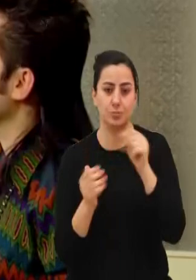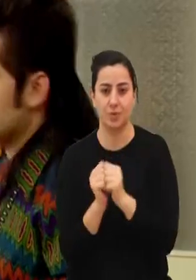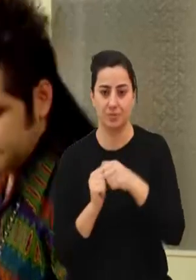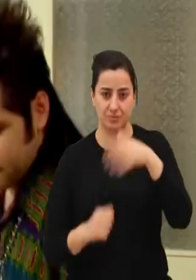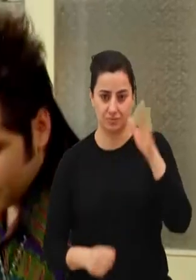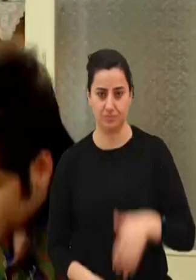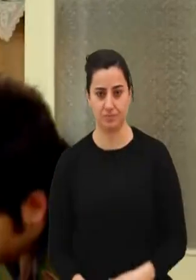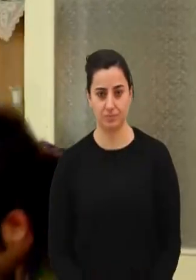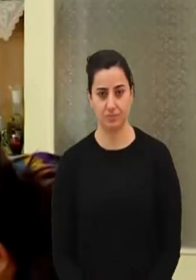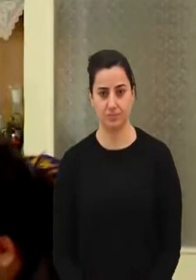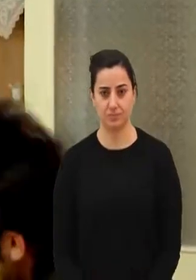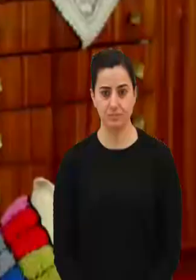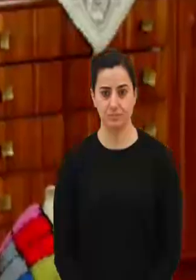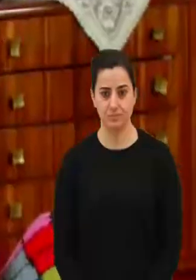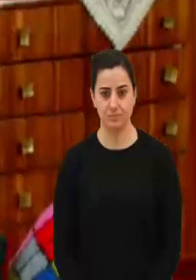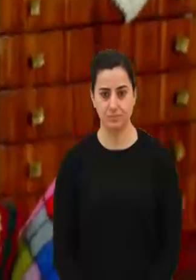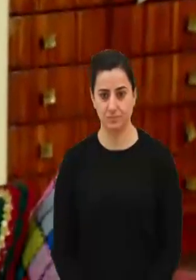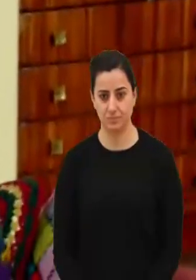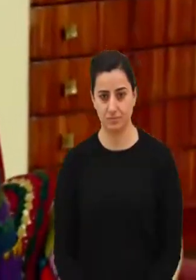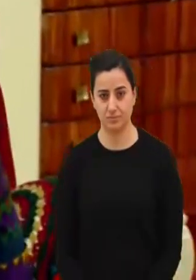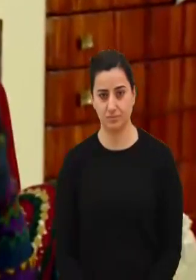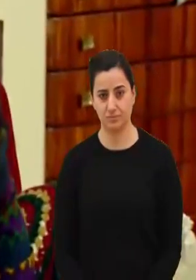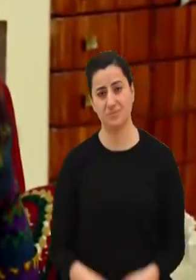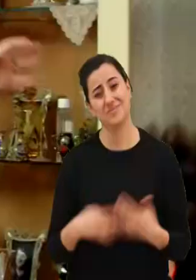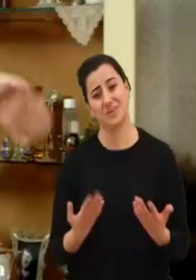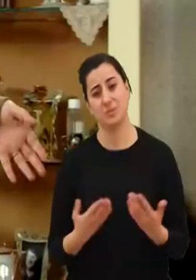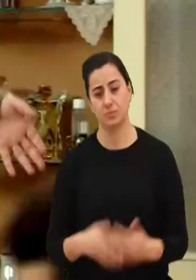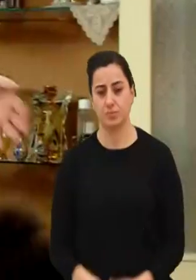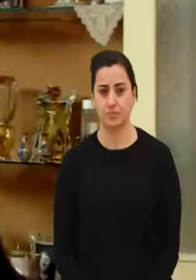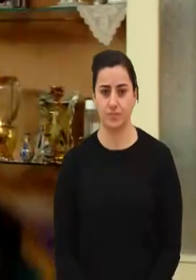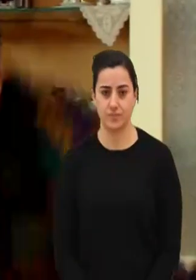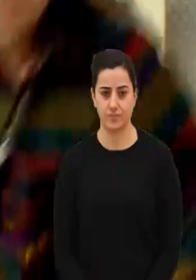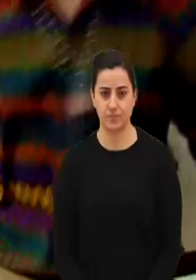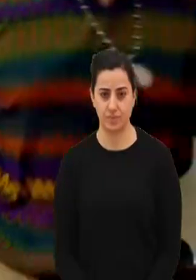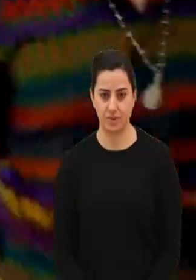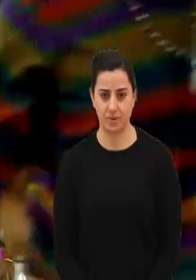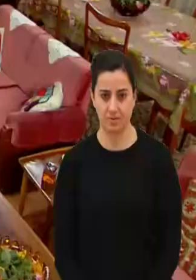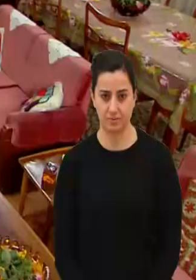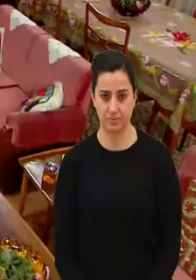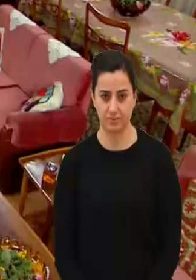beraber. Hadi. Hadi. Kovuyorsun ya. Ne yapayım beni? Kovuyorsun yani. Kovuyorsun, kovuyorsun. Sen beni